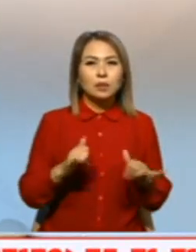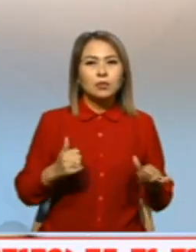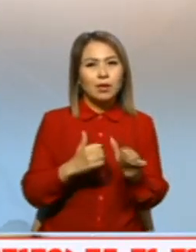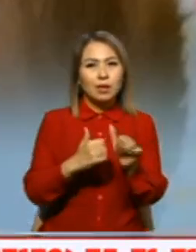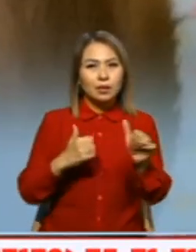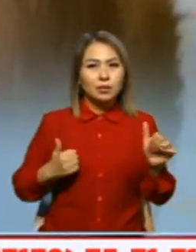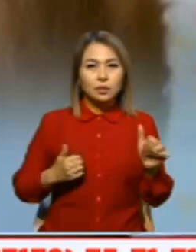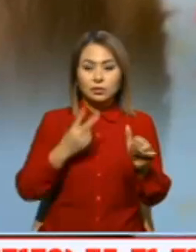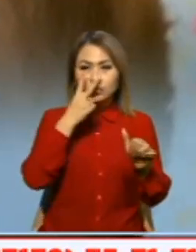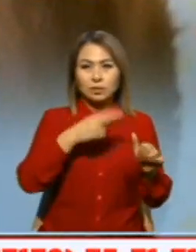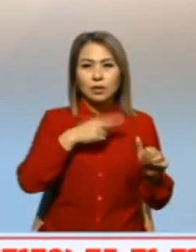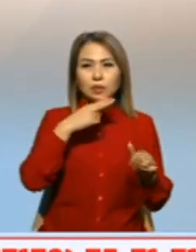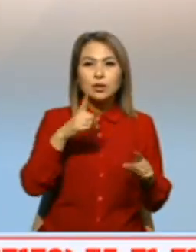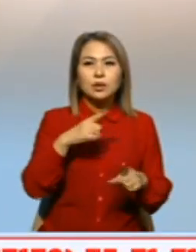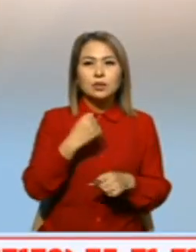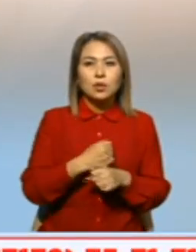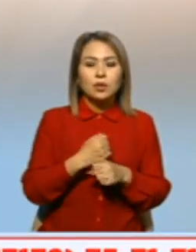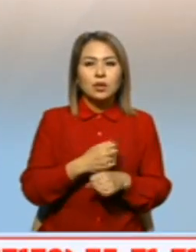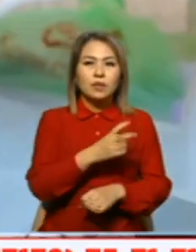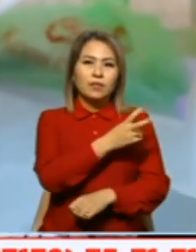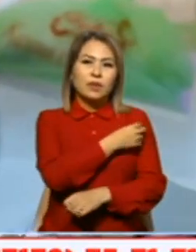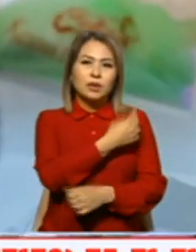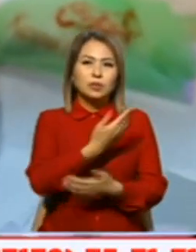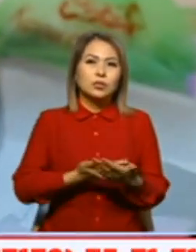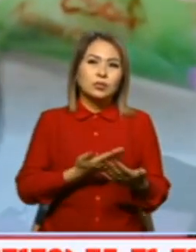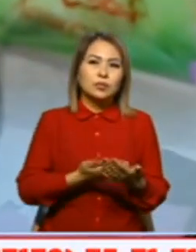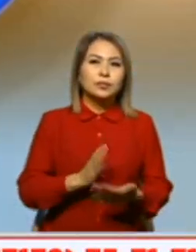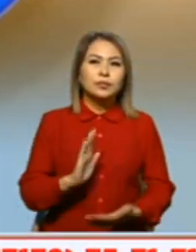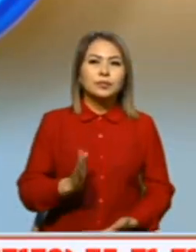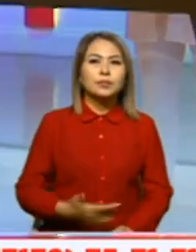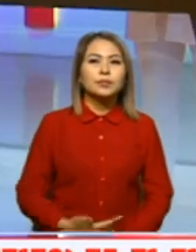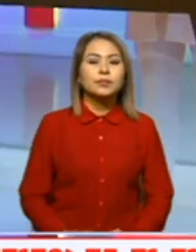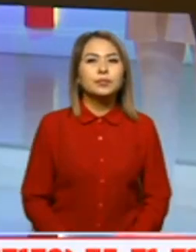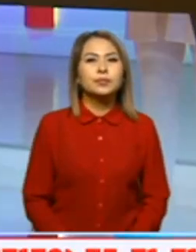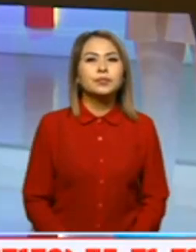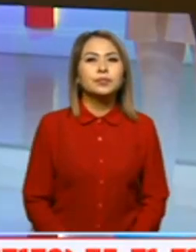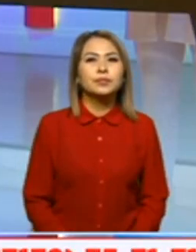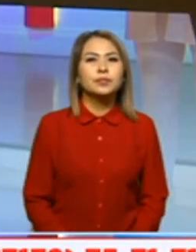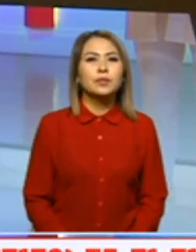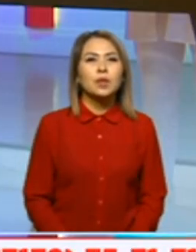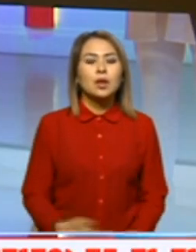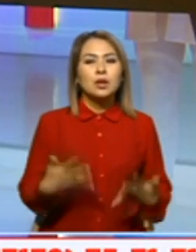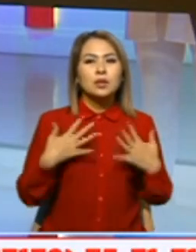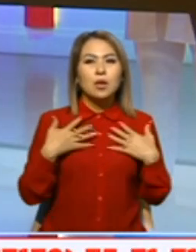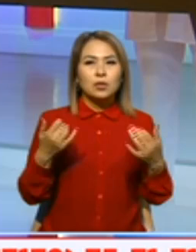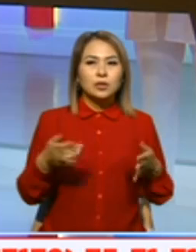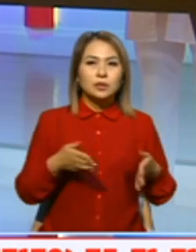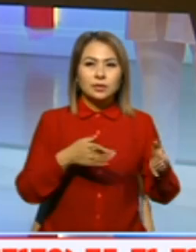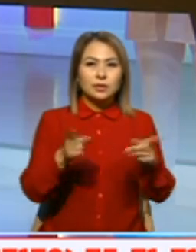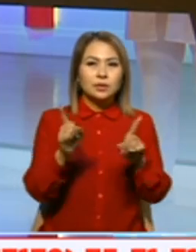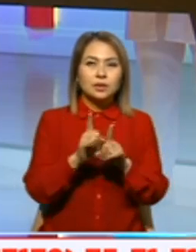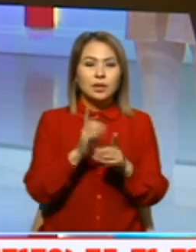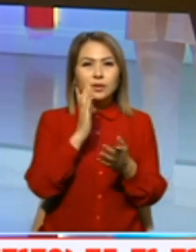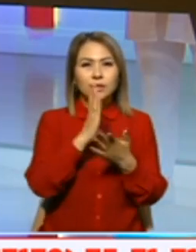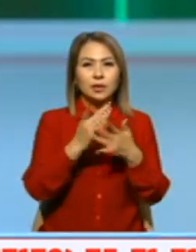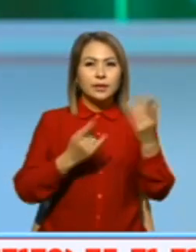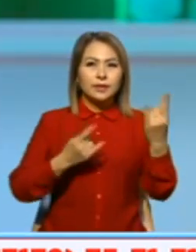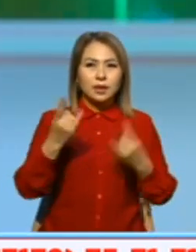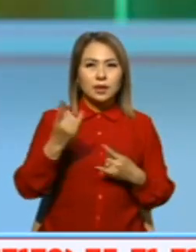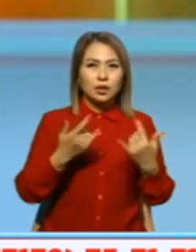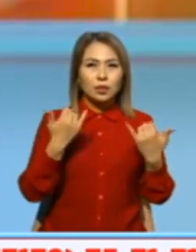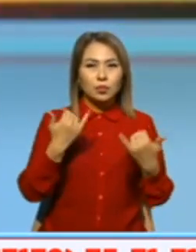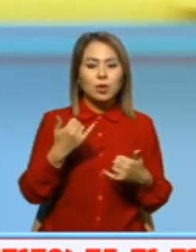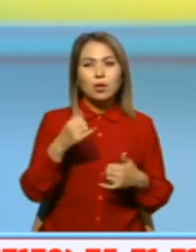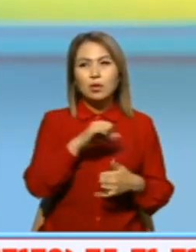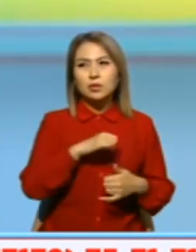қалған байқасаңыз не істеу керек? Студияда мамандар түсіндіреді. Саулыққа жол іздейтін теледәрігер тікелей эфирде. Бүгін